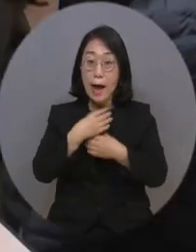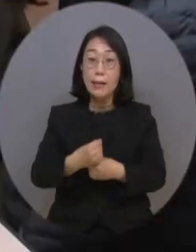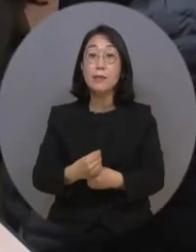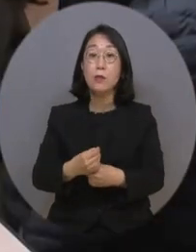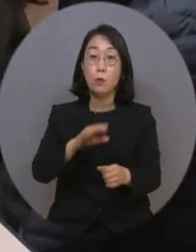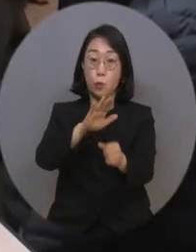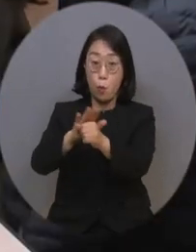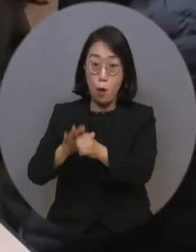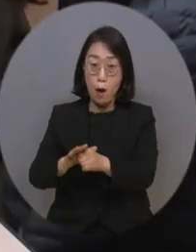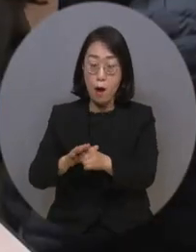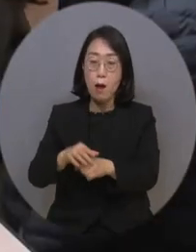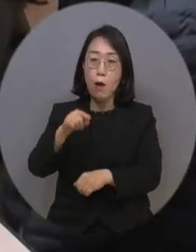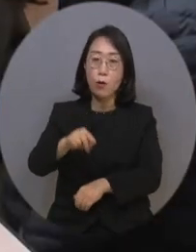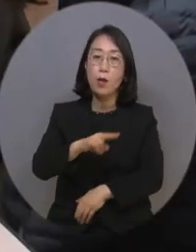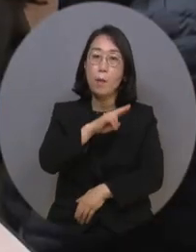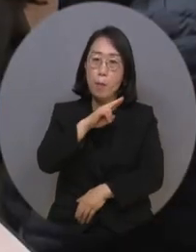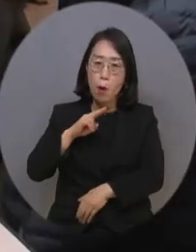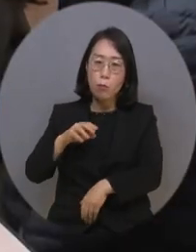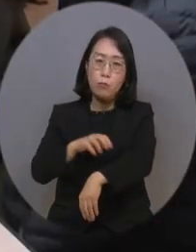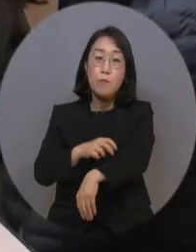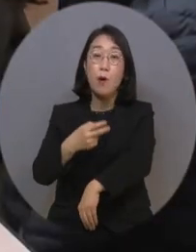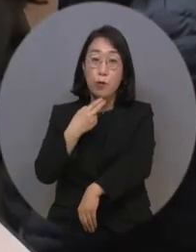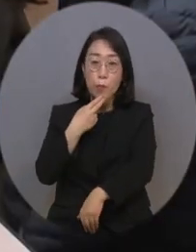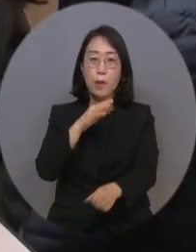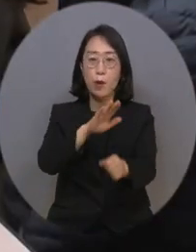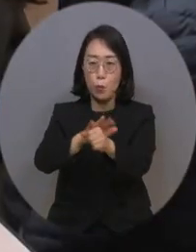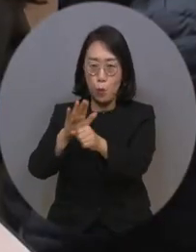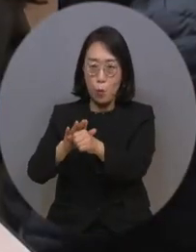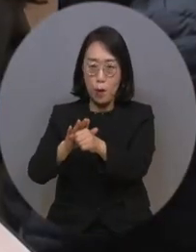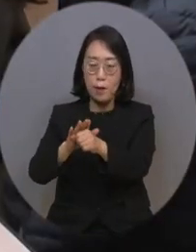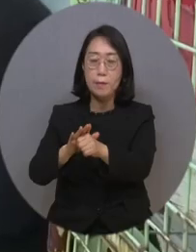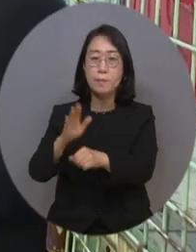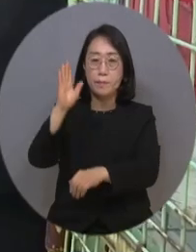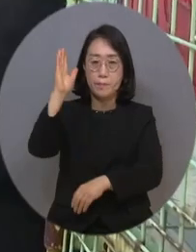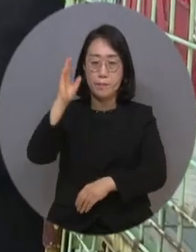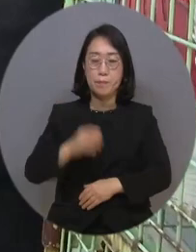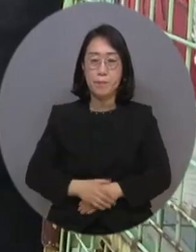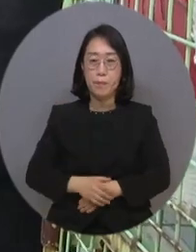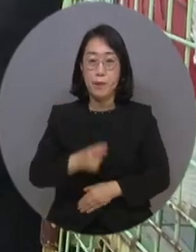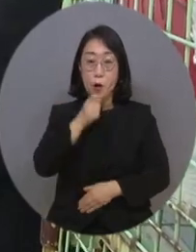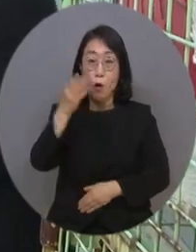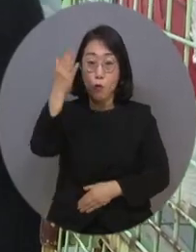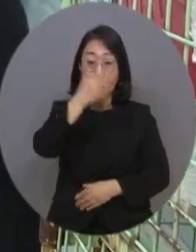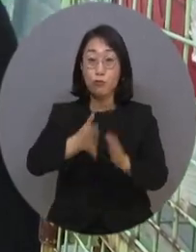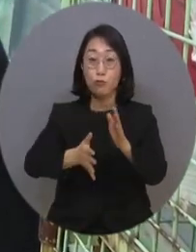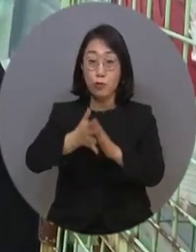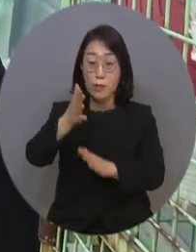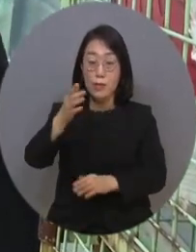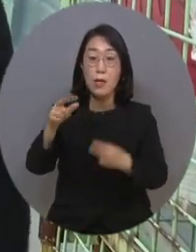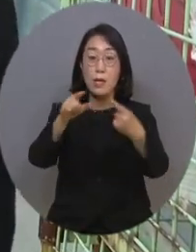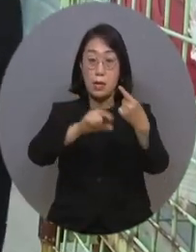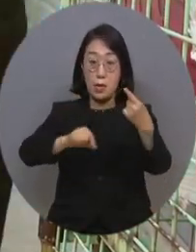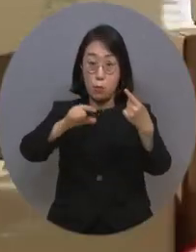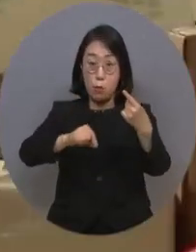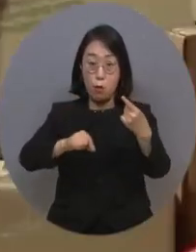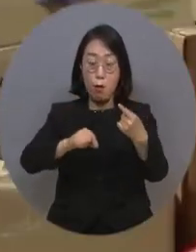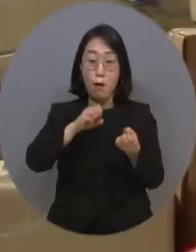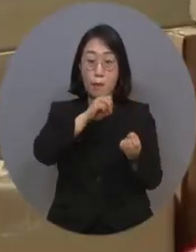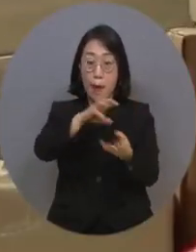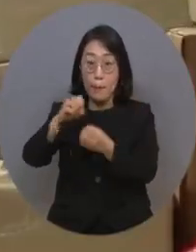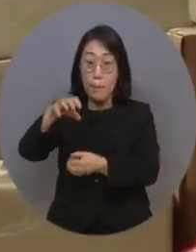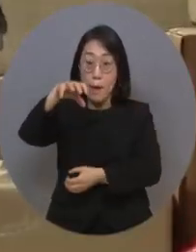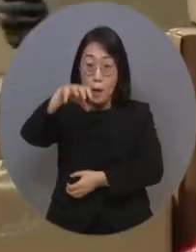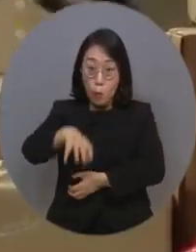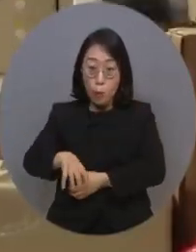힘써 시민들이 시설 이용해 불편이 없도록 하겠다고 밝혔습니다 6시는 지난 1월 상암동 택배 볼류장을